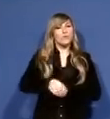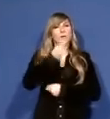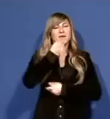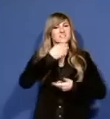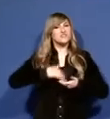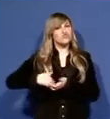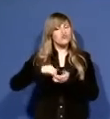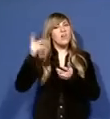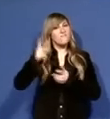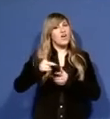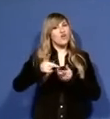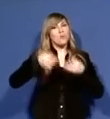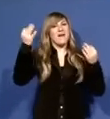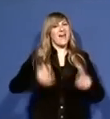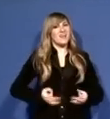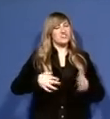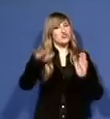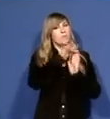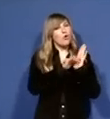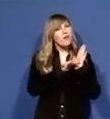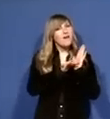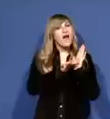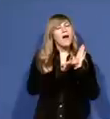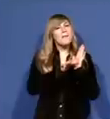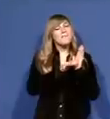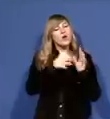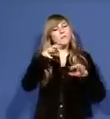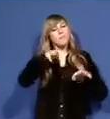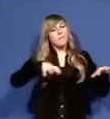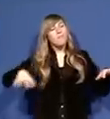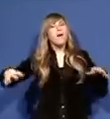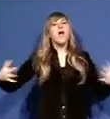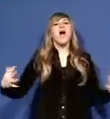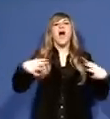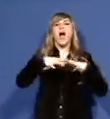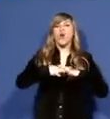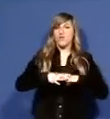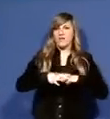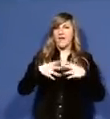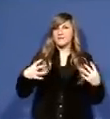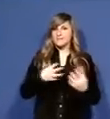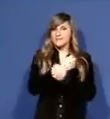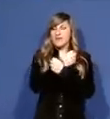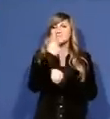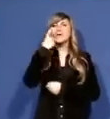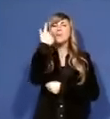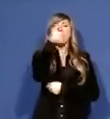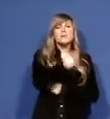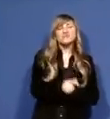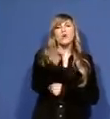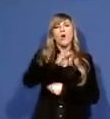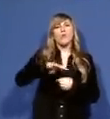la formazione e il consolidamento di un'unica rete di accoglienza. Se una persona o una famiglia si trova in condizioni di